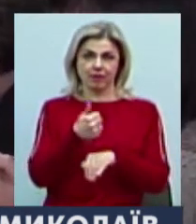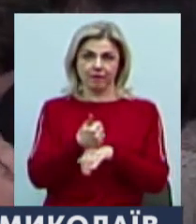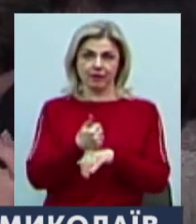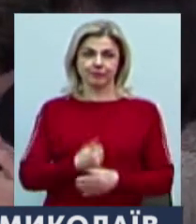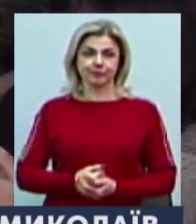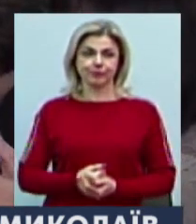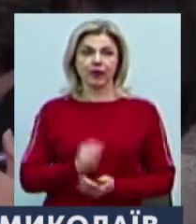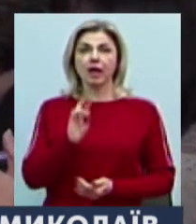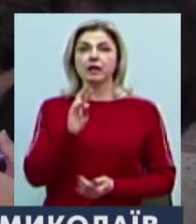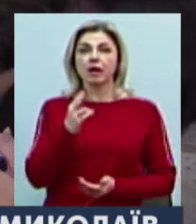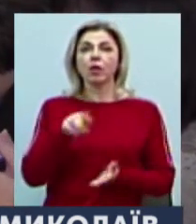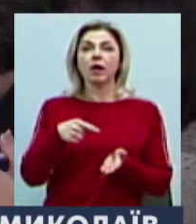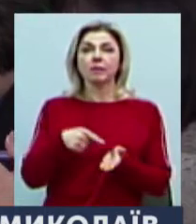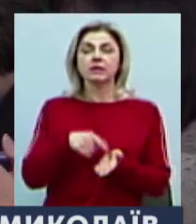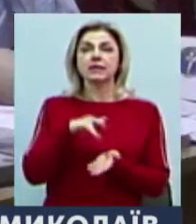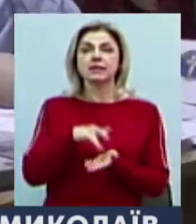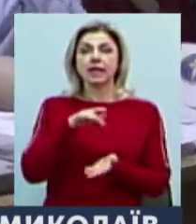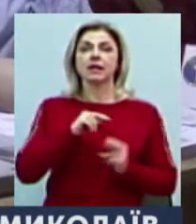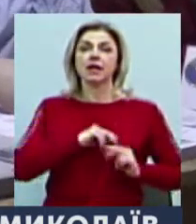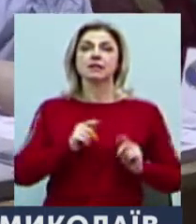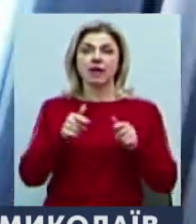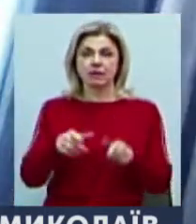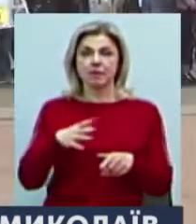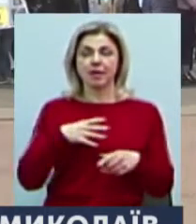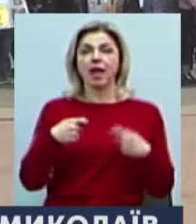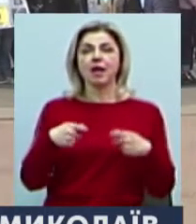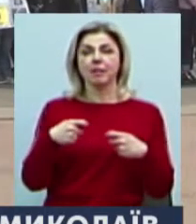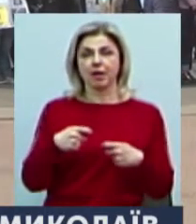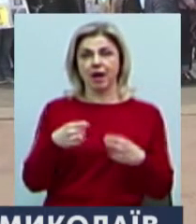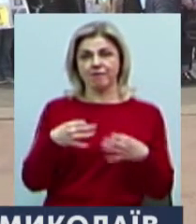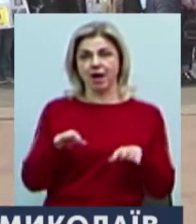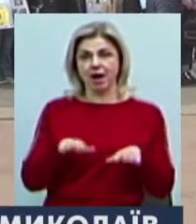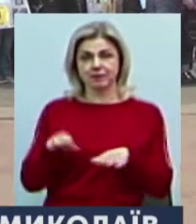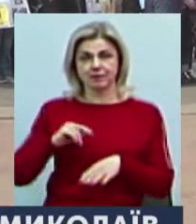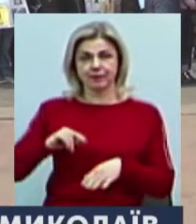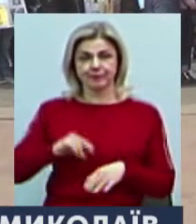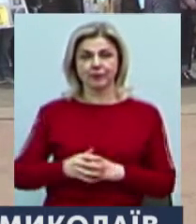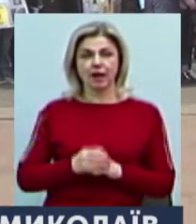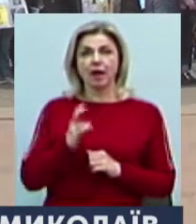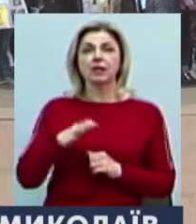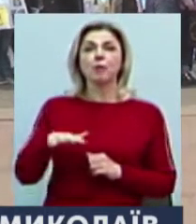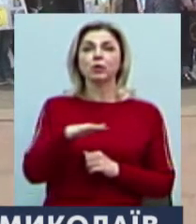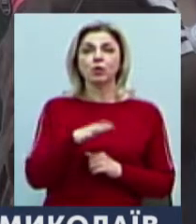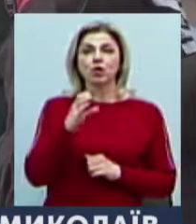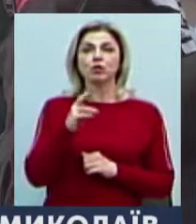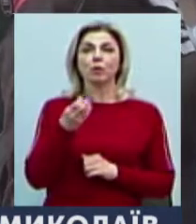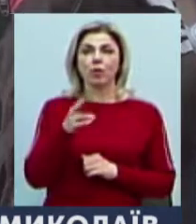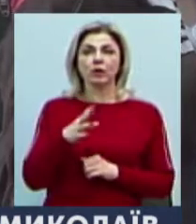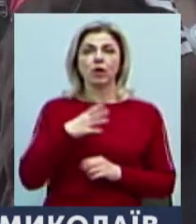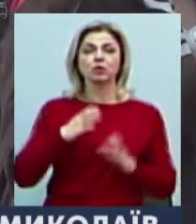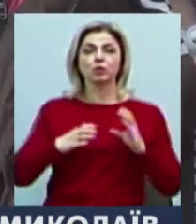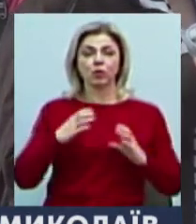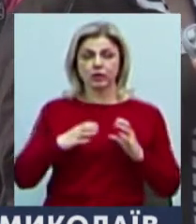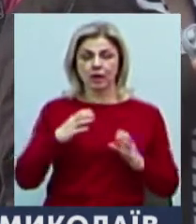У Миколаївському міському центрі зайнятості відбувся ярмарок вакансій. На площі Соборній студенти організували мітинг проти забруднення